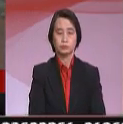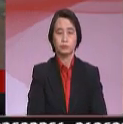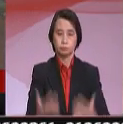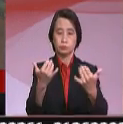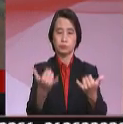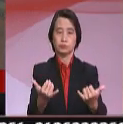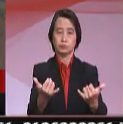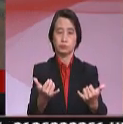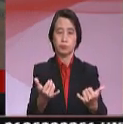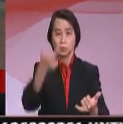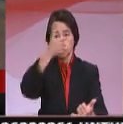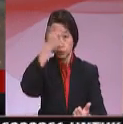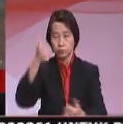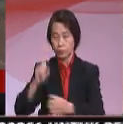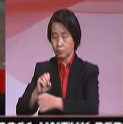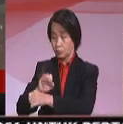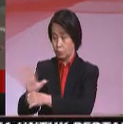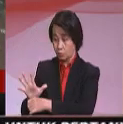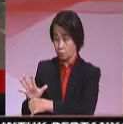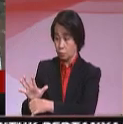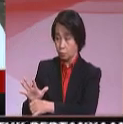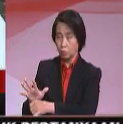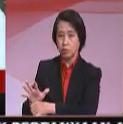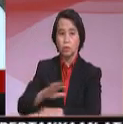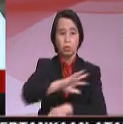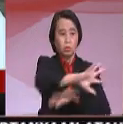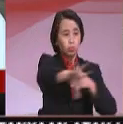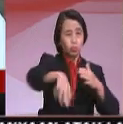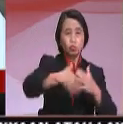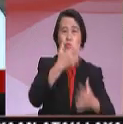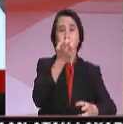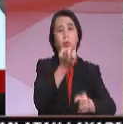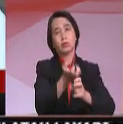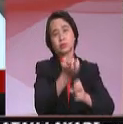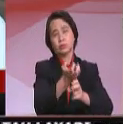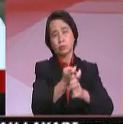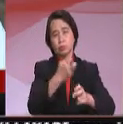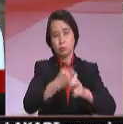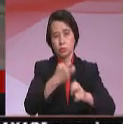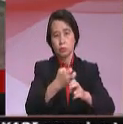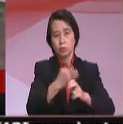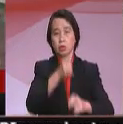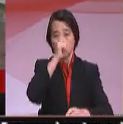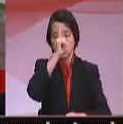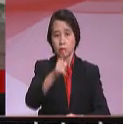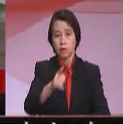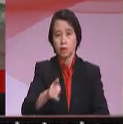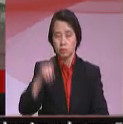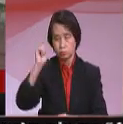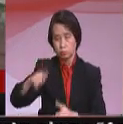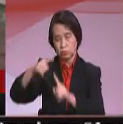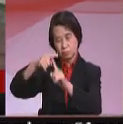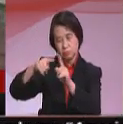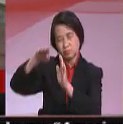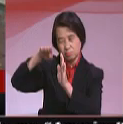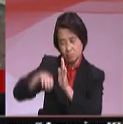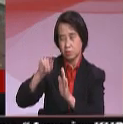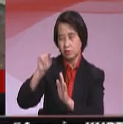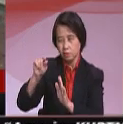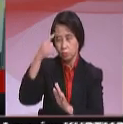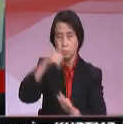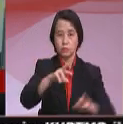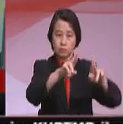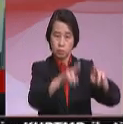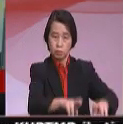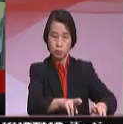Sekarang pasal COVID semua pun susah, patut dia kena rebate balik sikit lah untuk